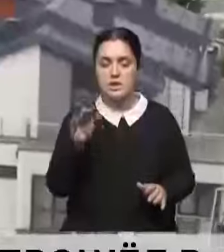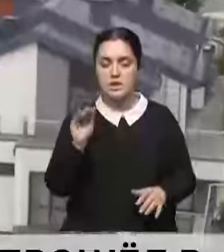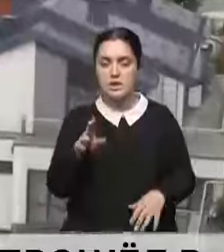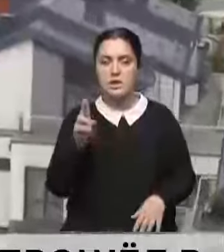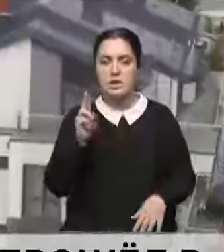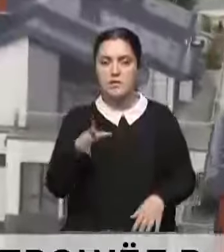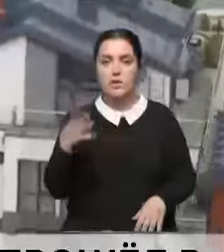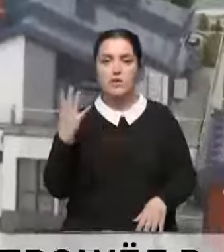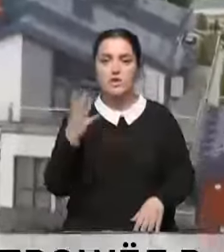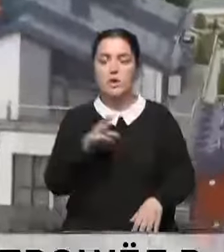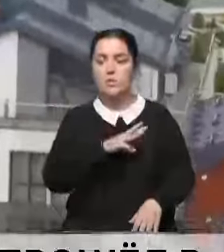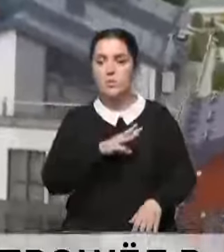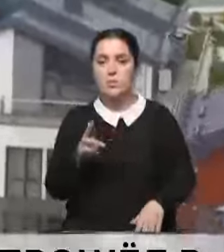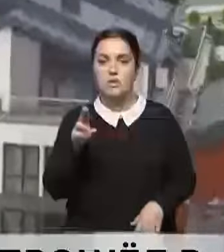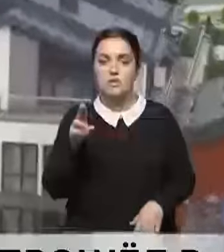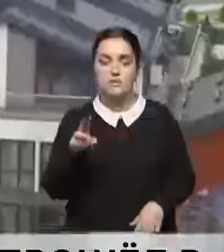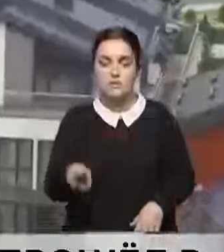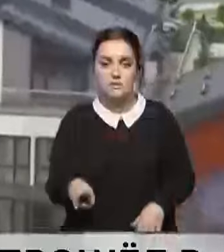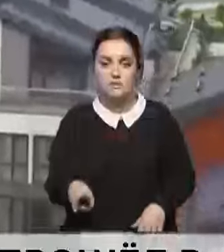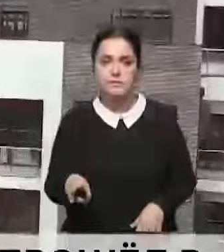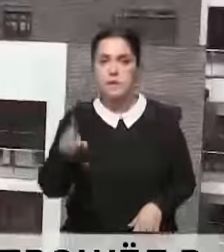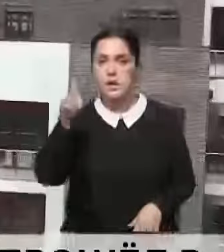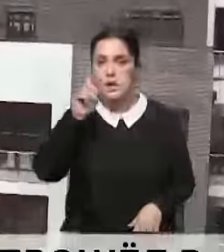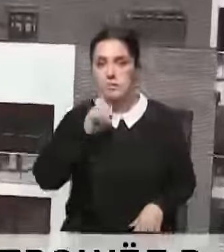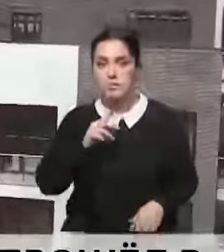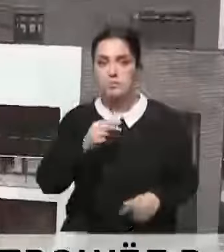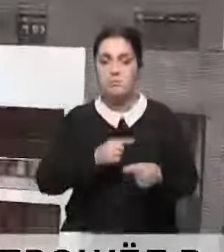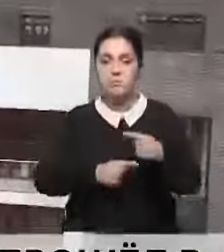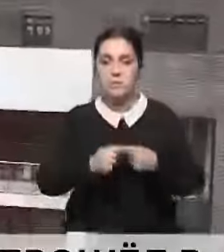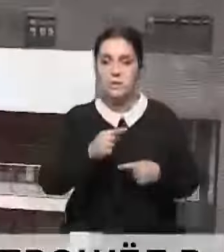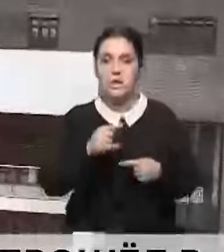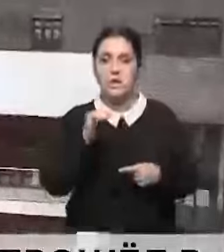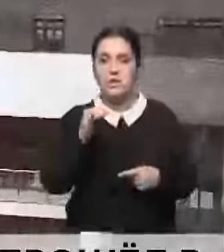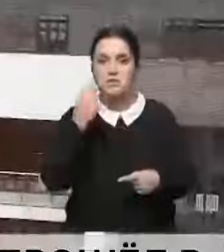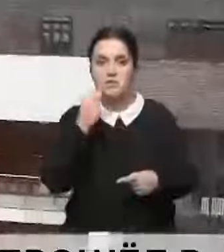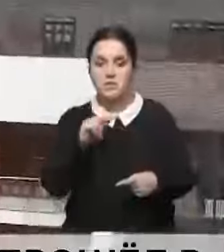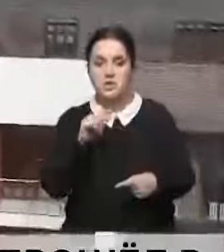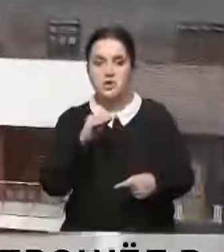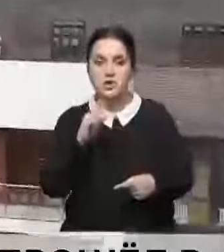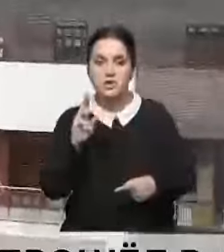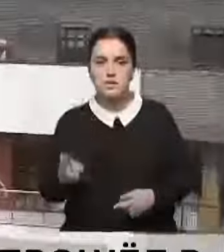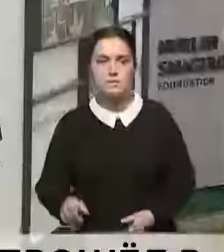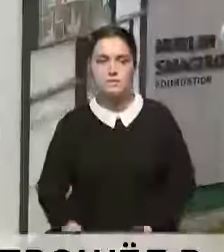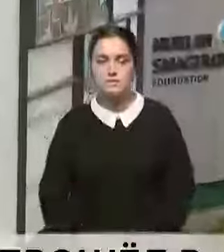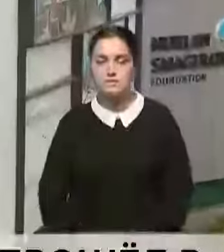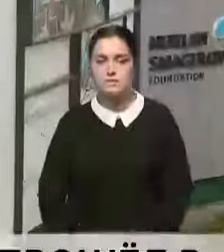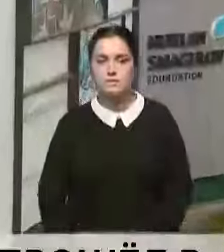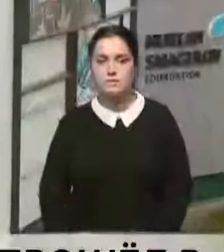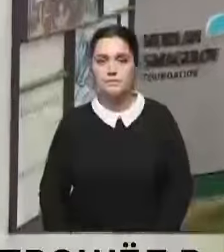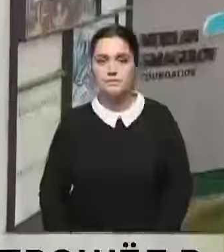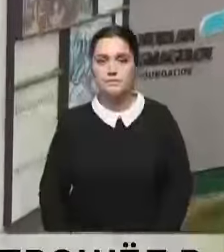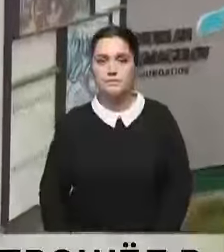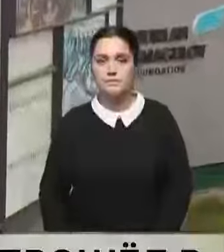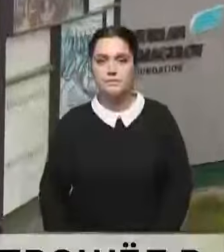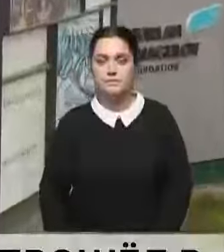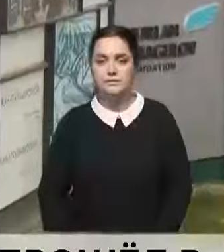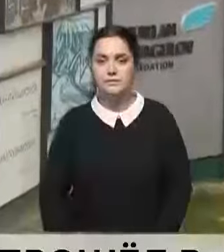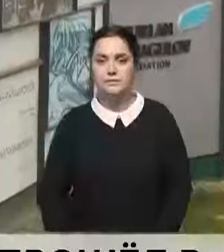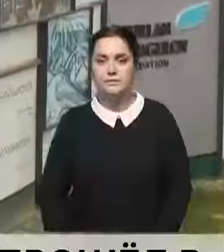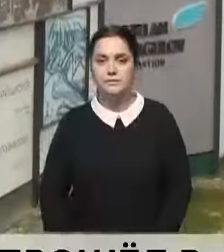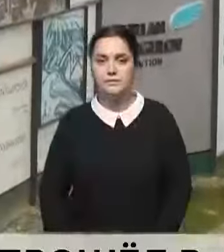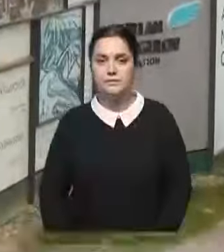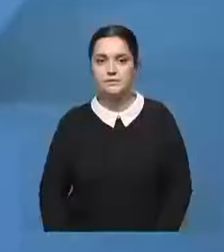более 4 миллионов квадратных метров комфортабельных бизнес- и премиум-жилых комплексов. Гафу Али, Валентин Лобанов, 24 KZ, Алматы.